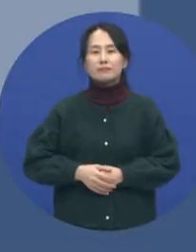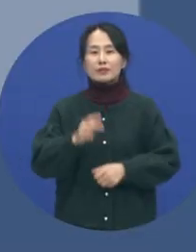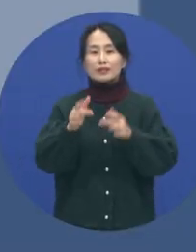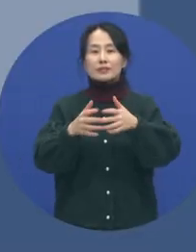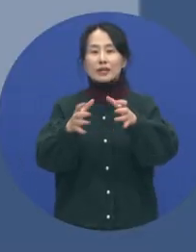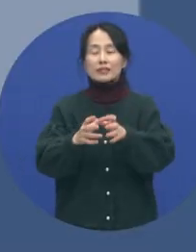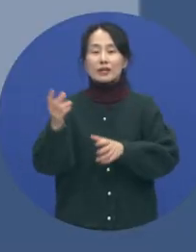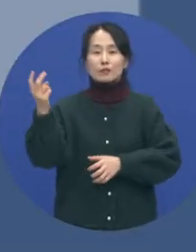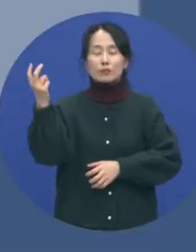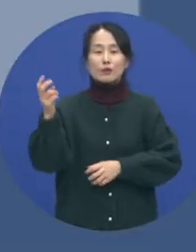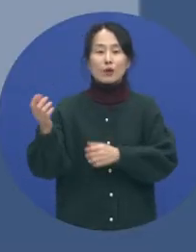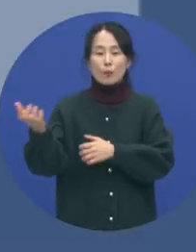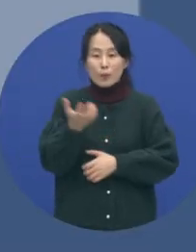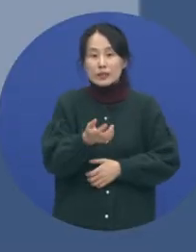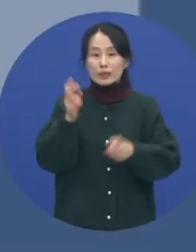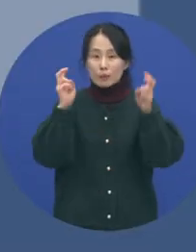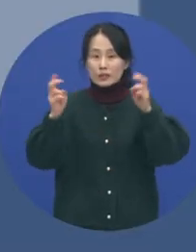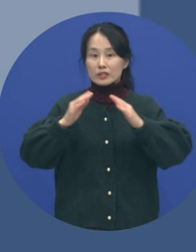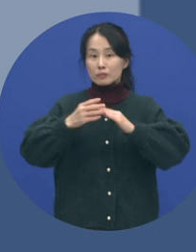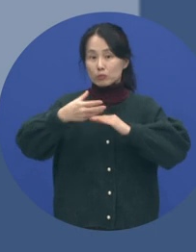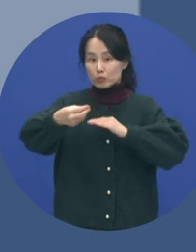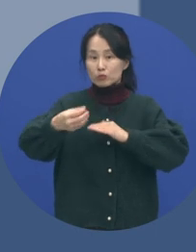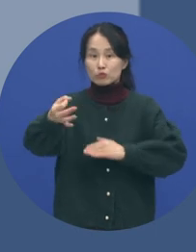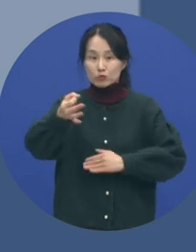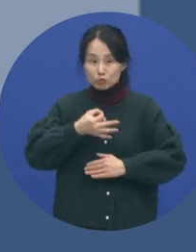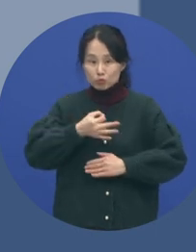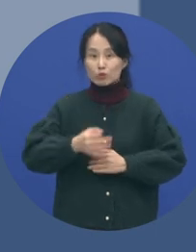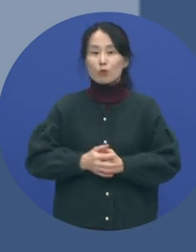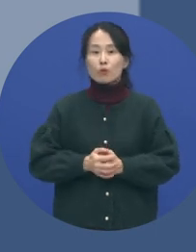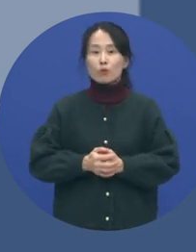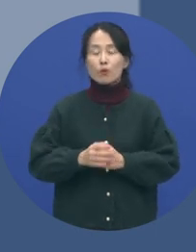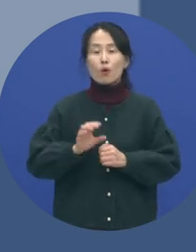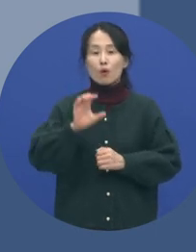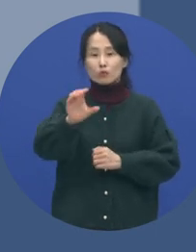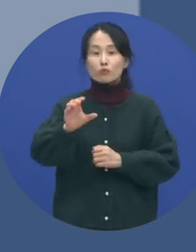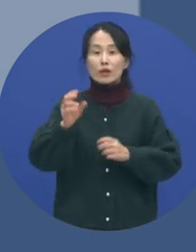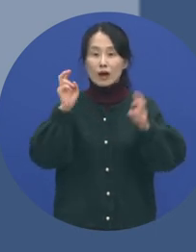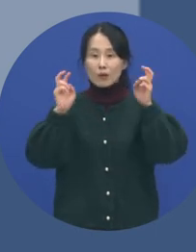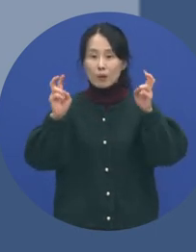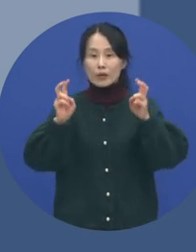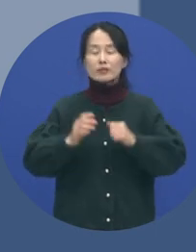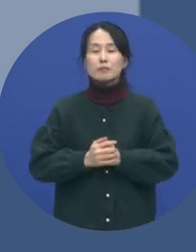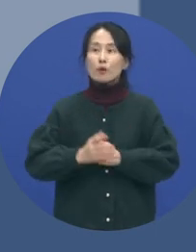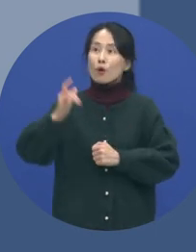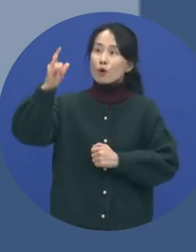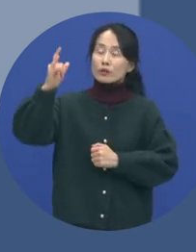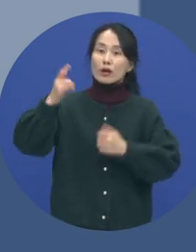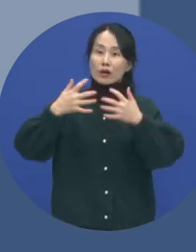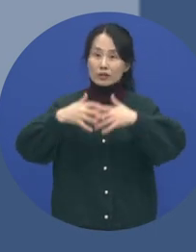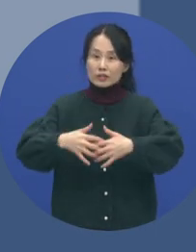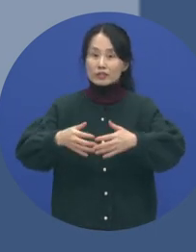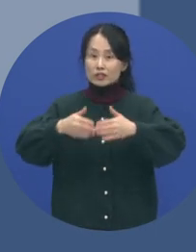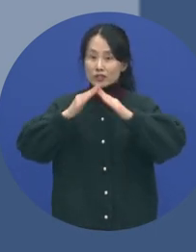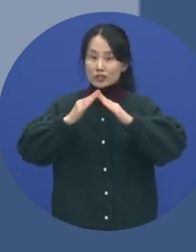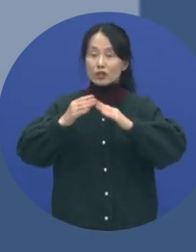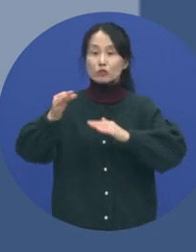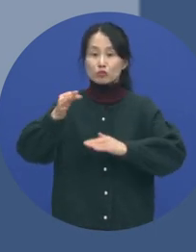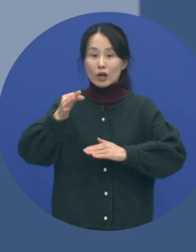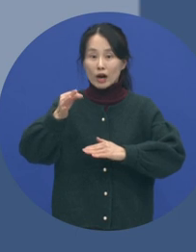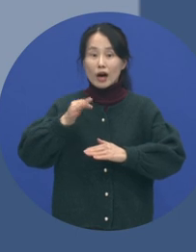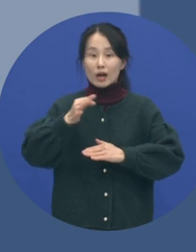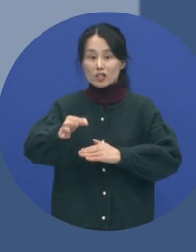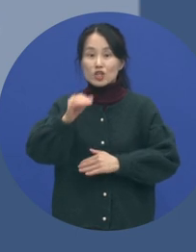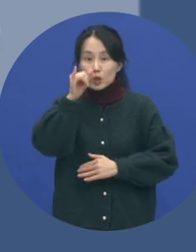입주 기업들은 지붕을 빌려주고 임대 수익을, 투자 협약사는 산단에 태양광 설비를 설치해 투자 수익을 내고,